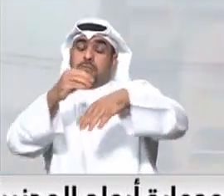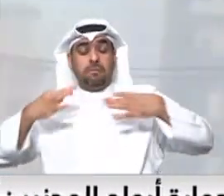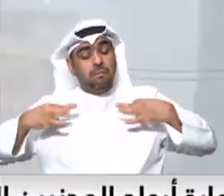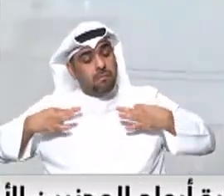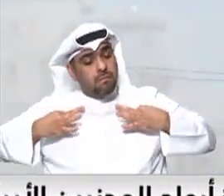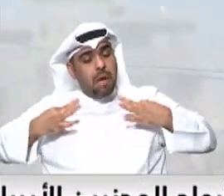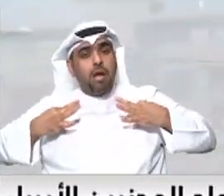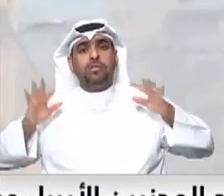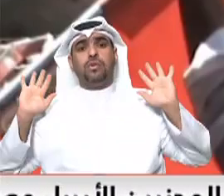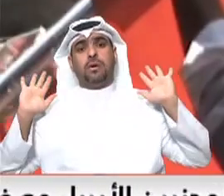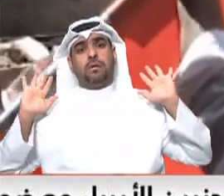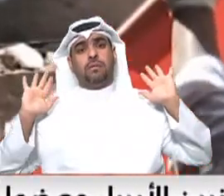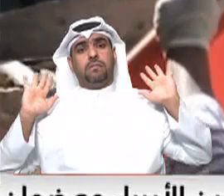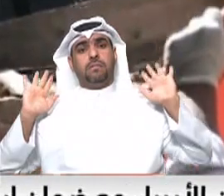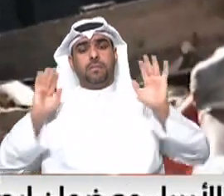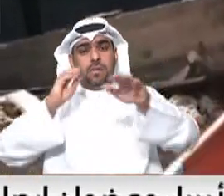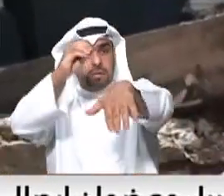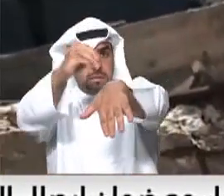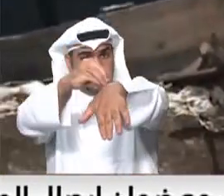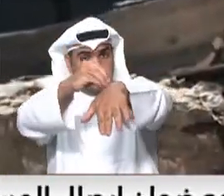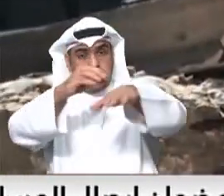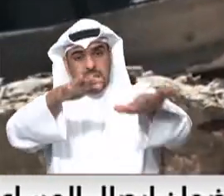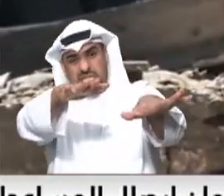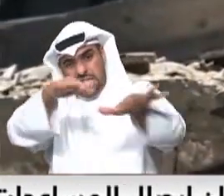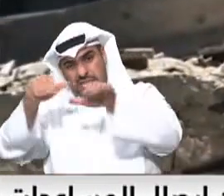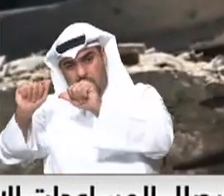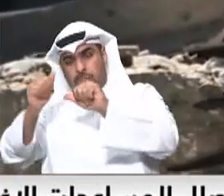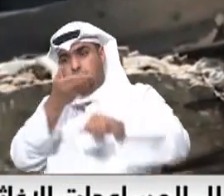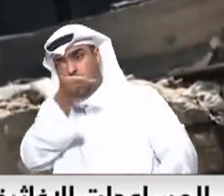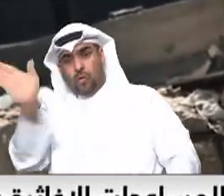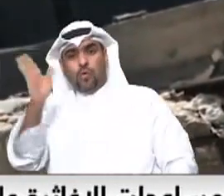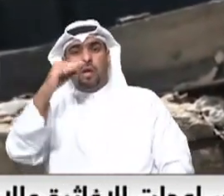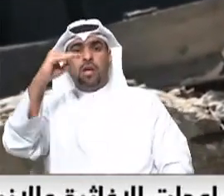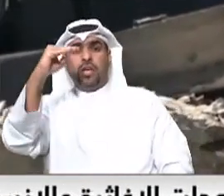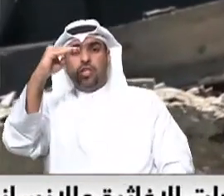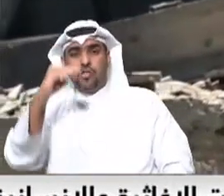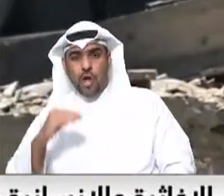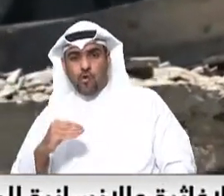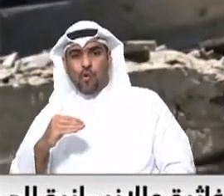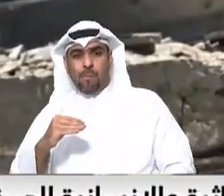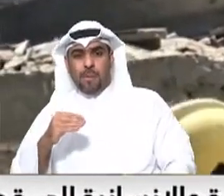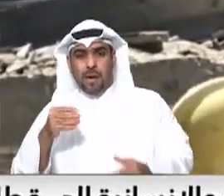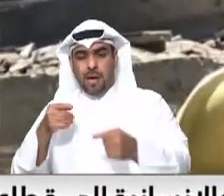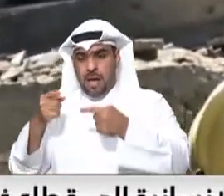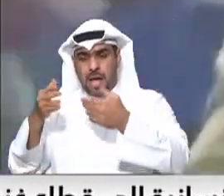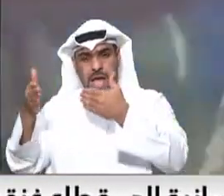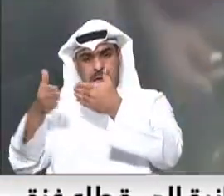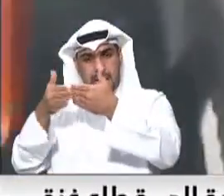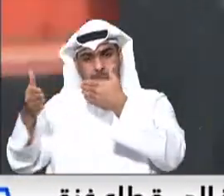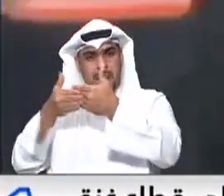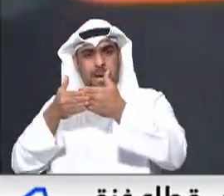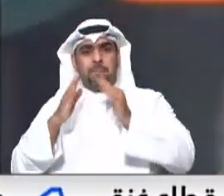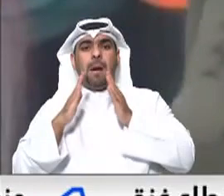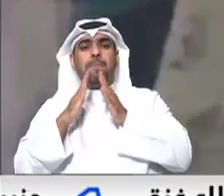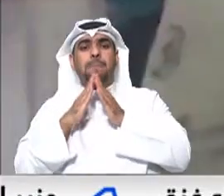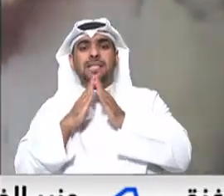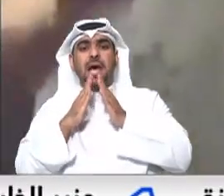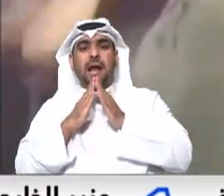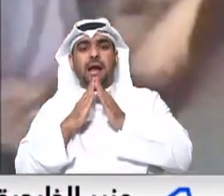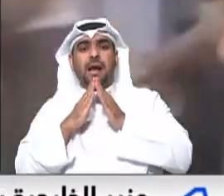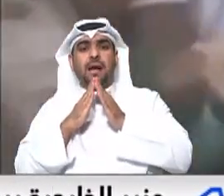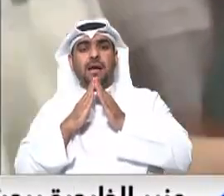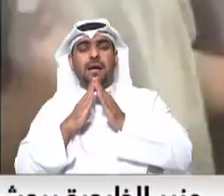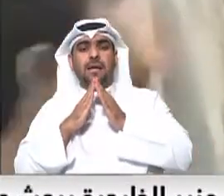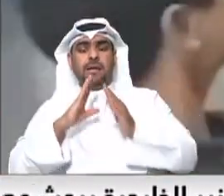فورا إلى المناطق الجنوبية، حيث أعطى جيش الاحتلال حسب التوقيت المحلي